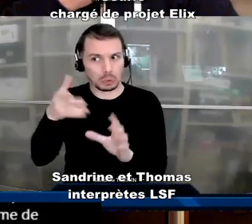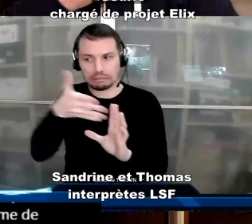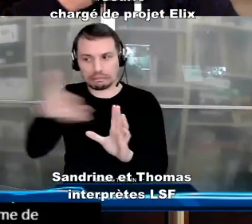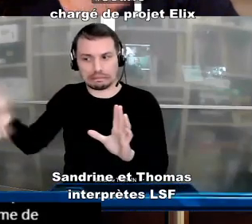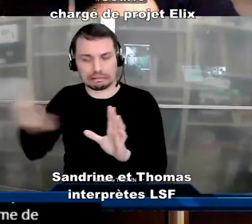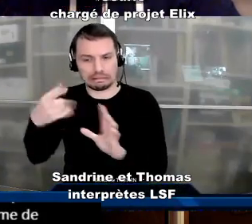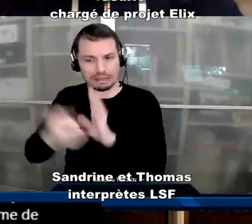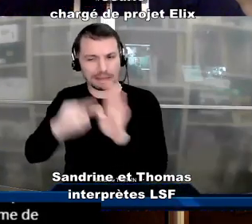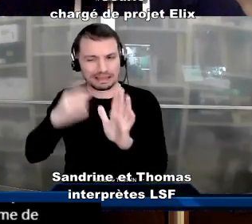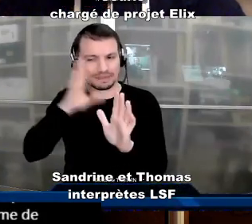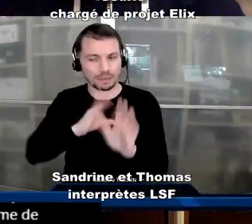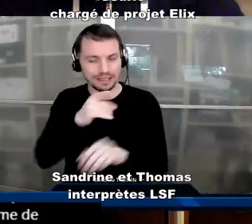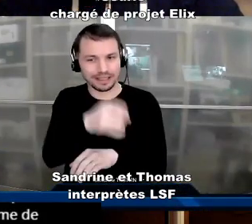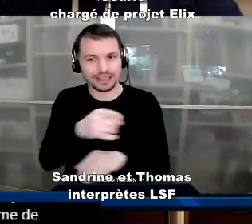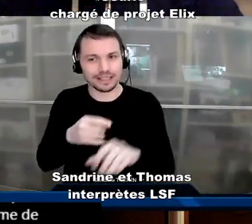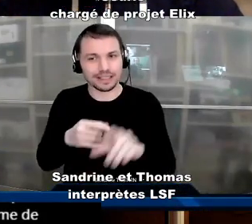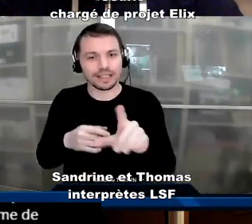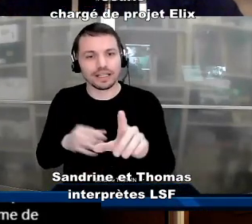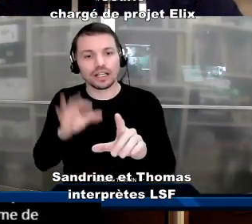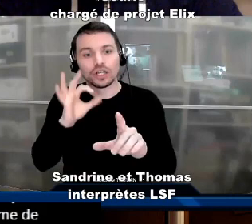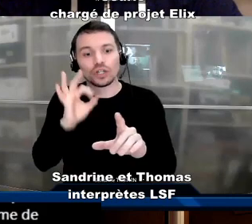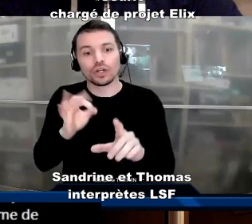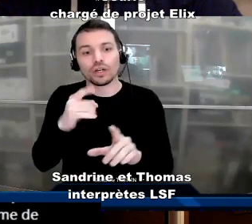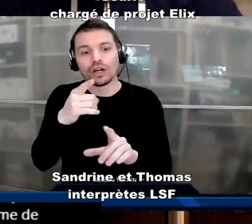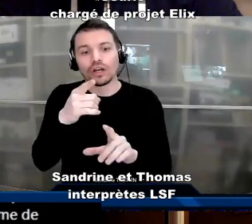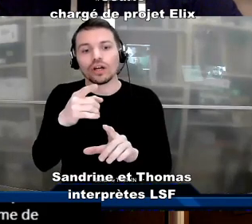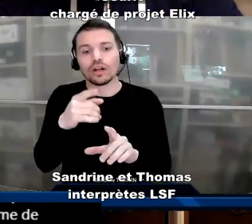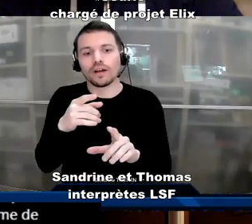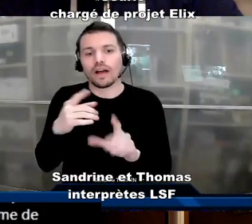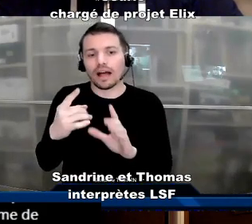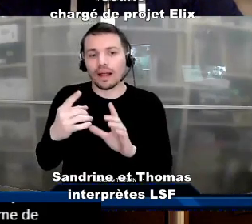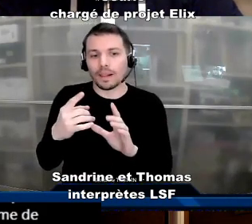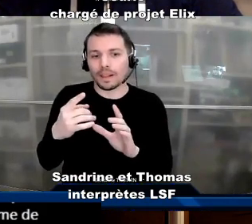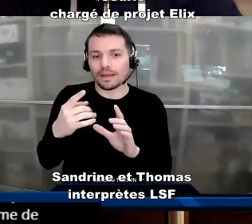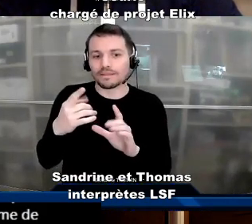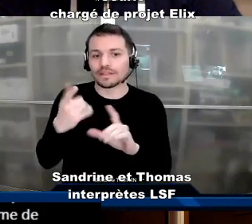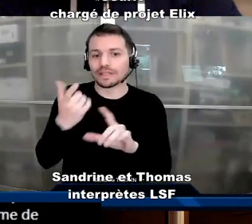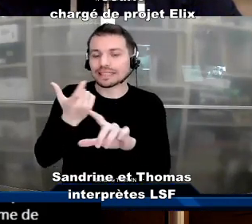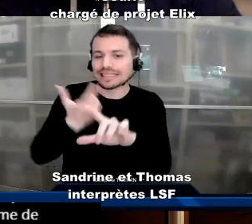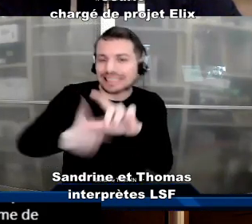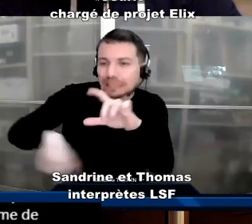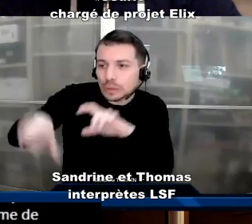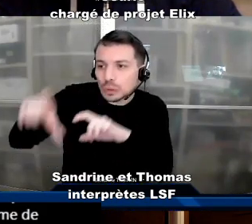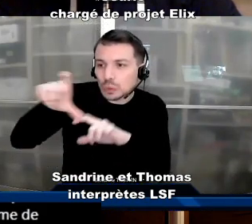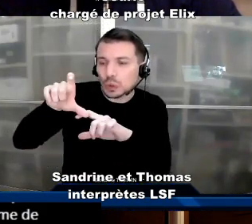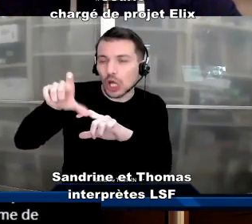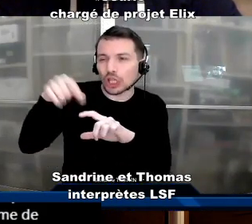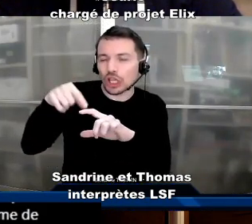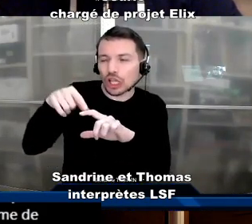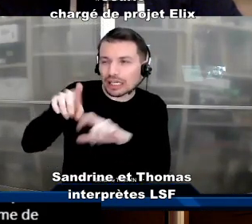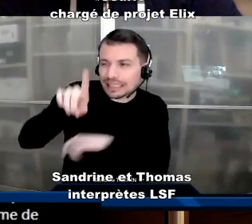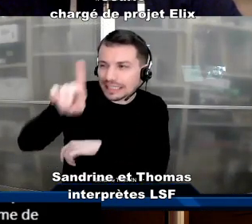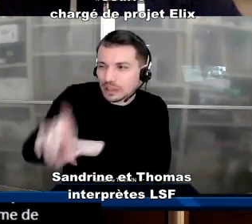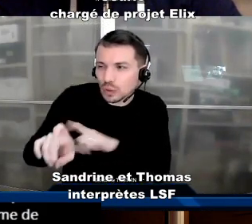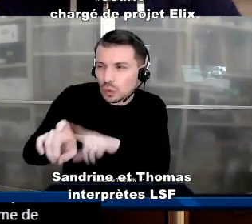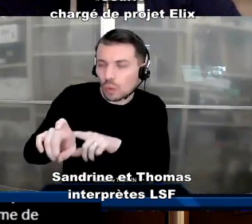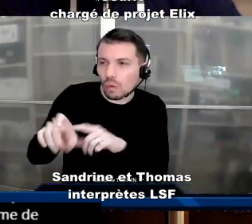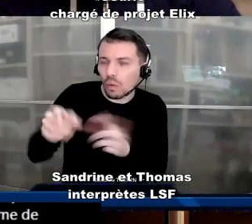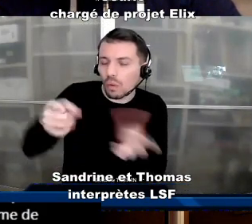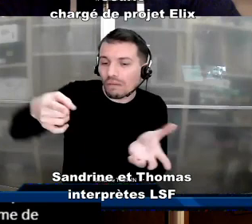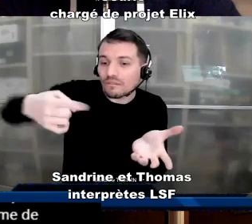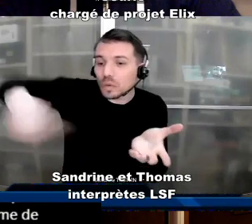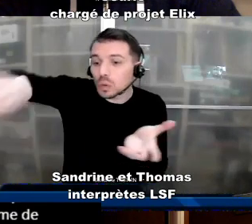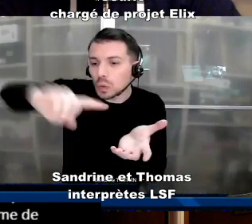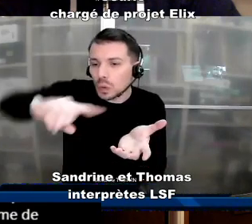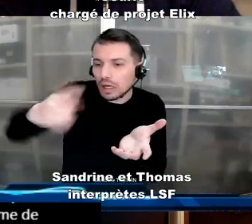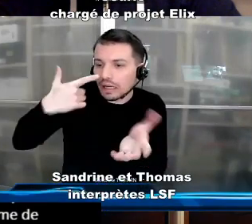en gros, est-ce que Signe de Sens, parce que bon, vous ne pouvez pas parler de toutes les solutions qui existent, mais en tout cas pour vous, est-ce que la langue des